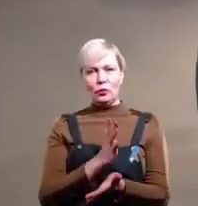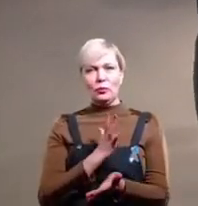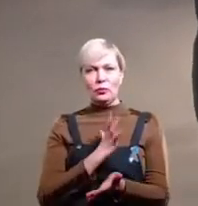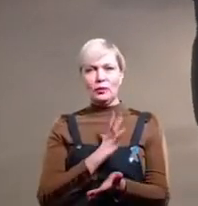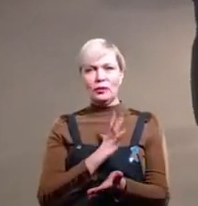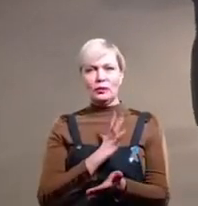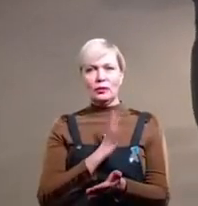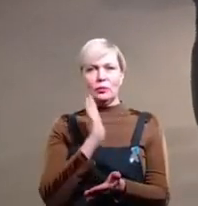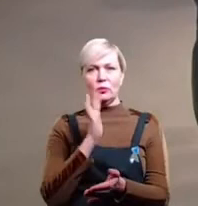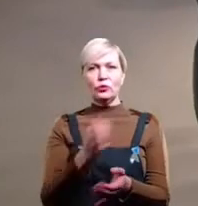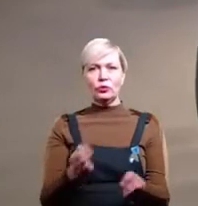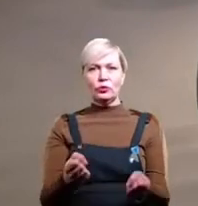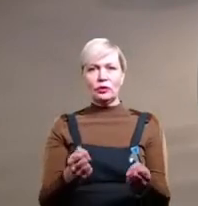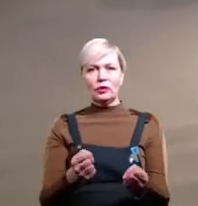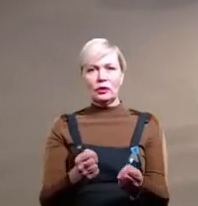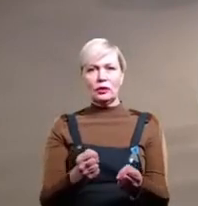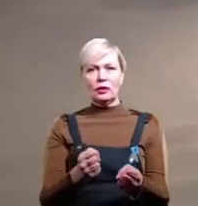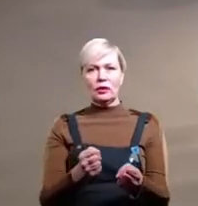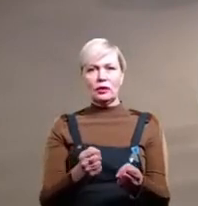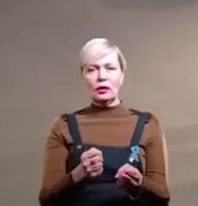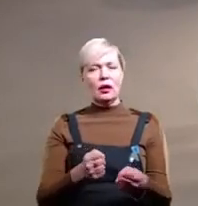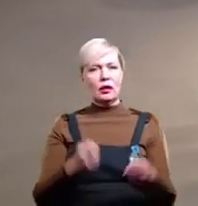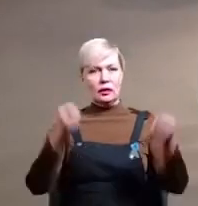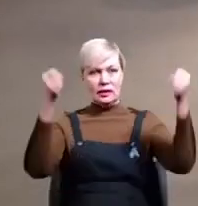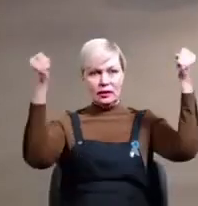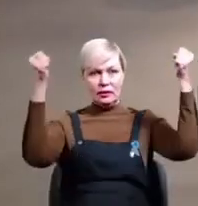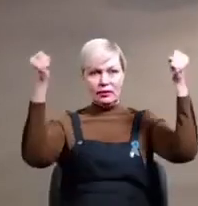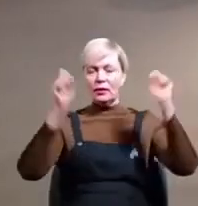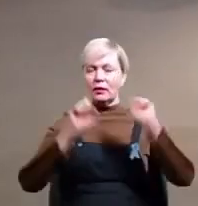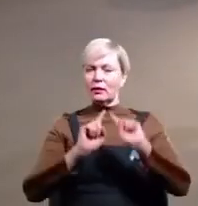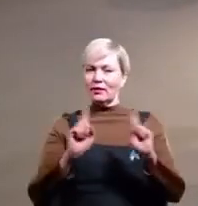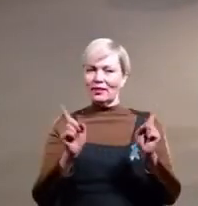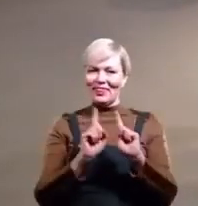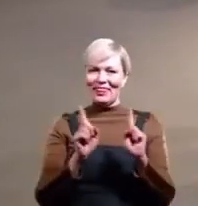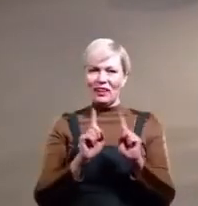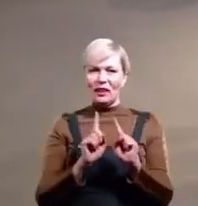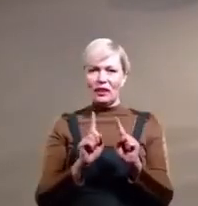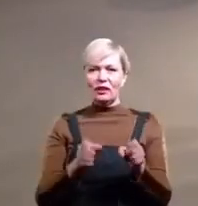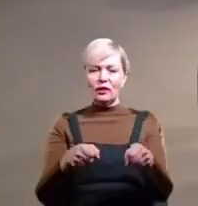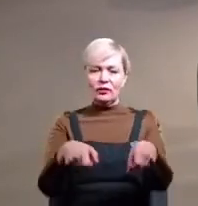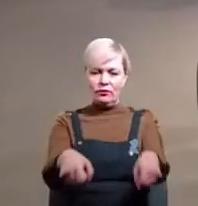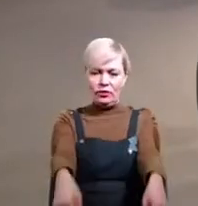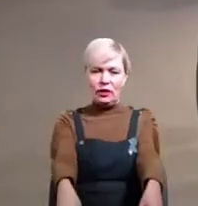быть. Нет, надо опускать вниз. Наш девочку берешь и опускаешь вниз.